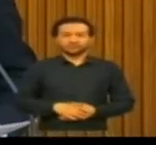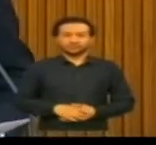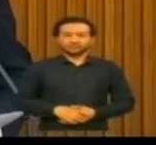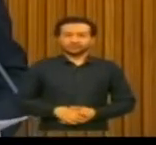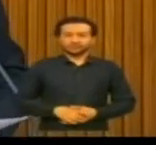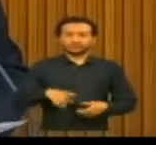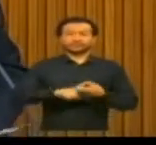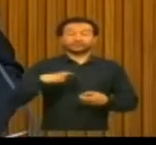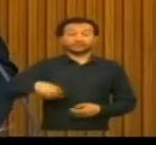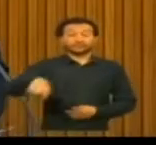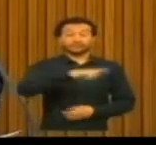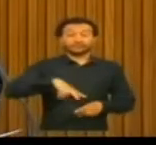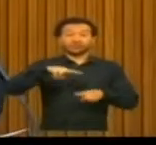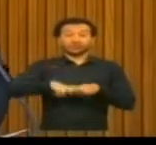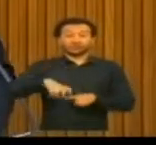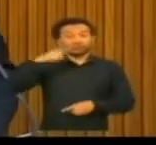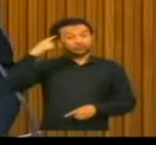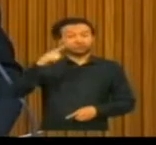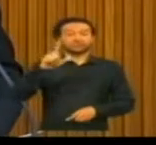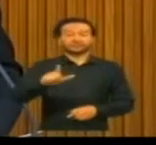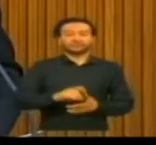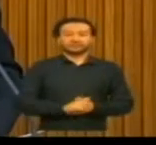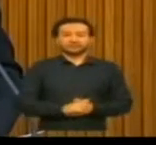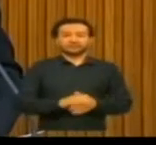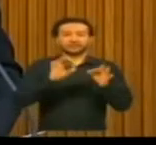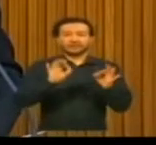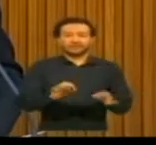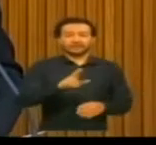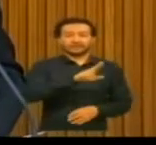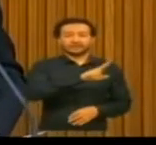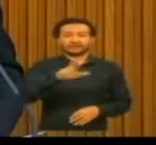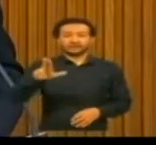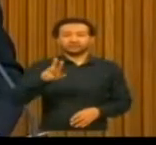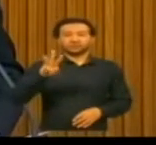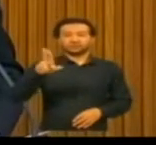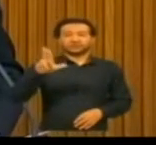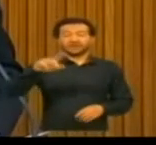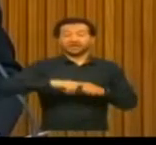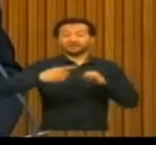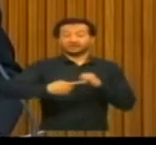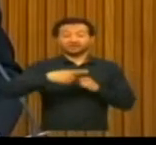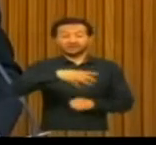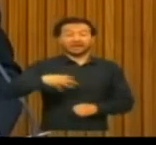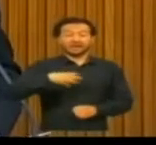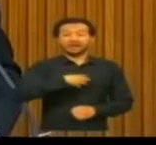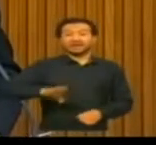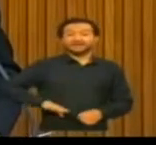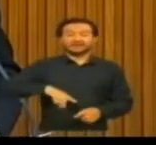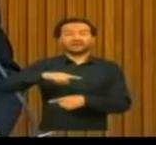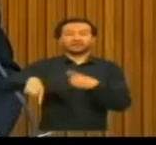Ve bizim oturup düşünmemiz gerekiyor. Tam 737 haftadır bu anneler evlatlarını